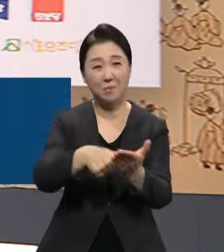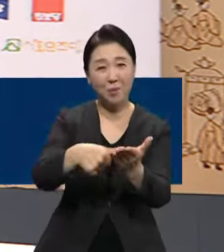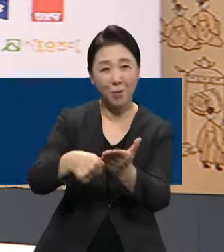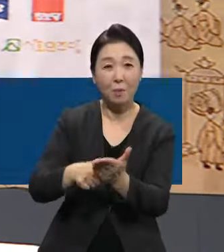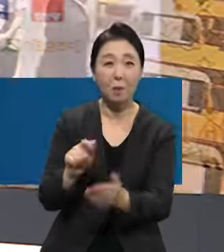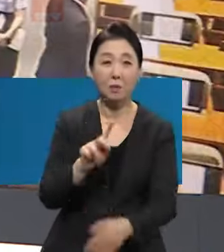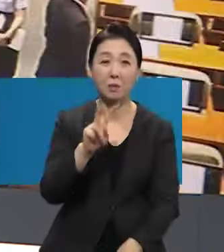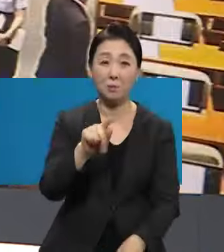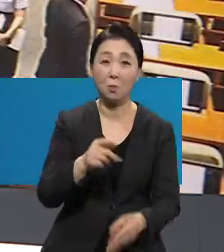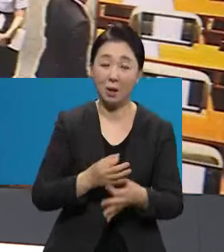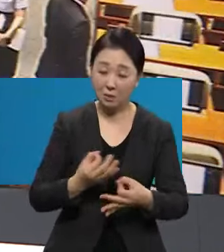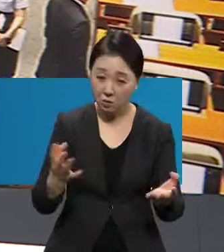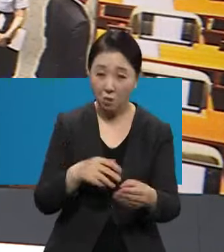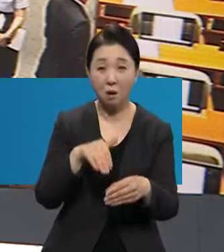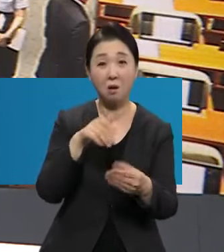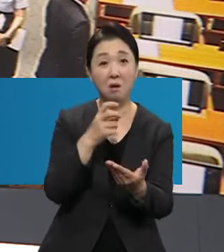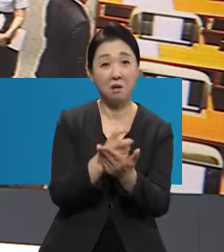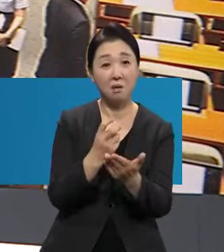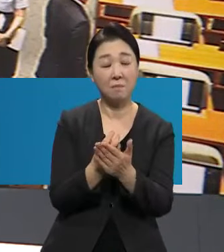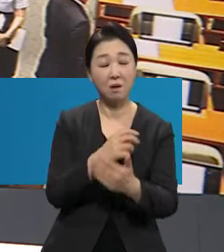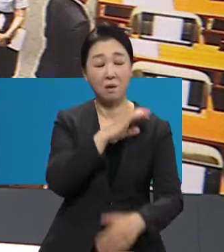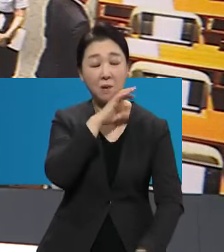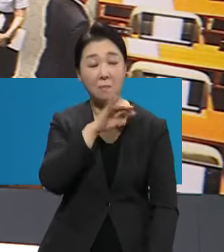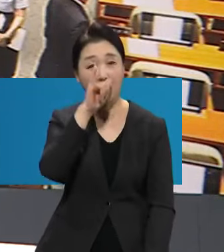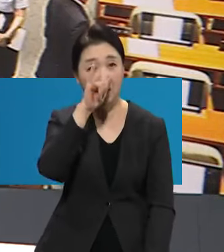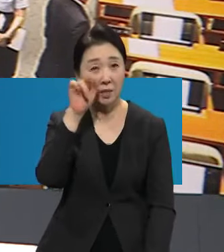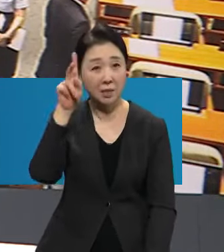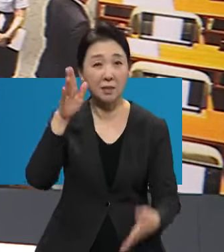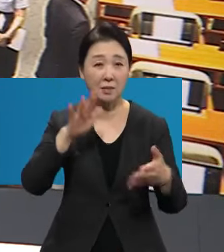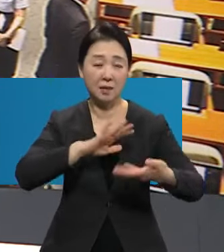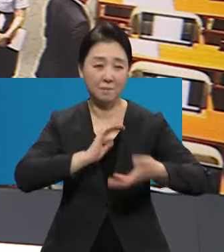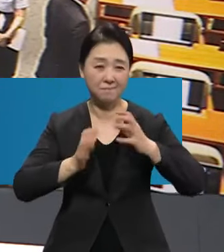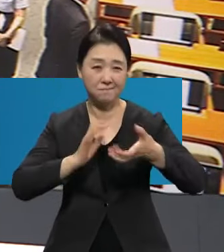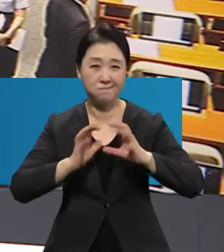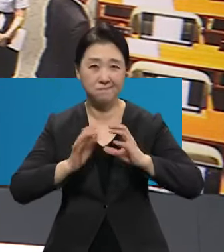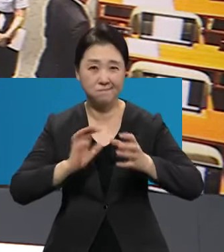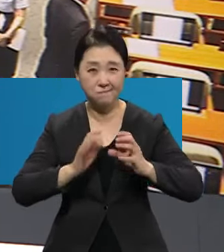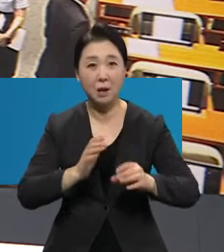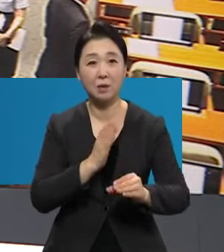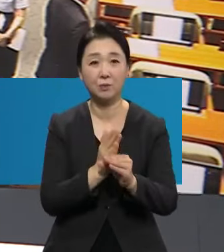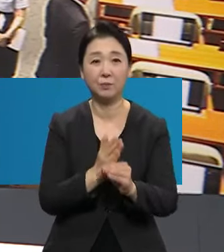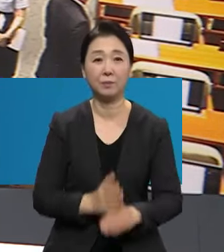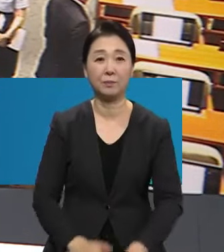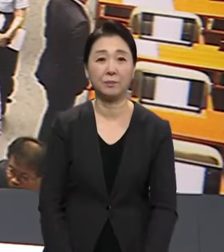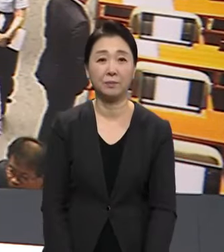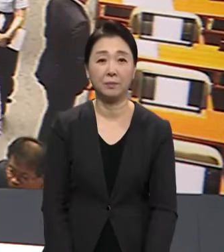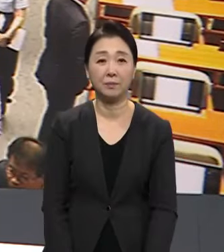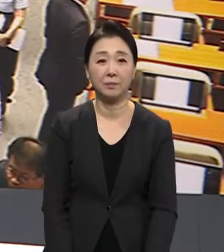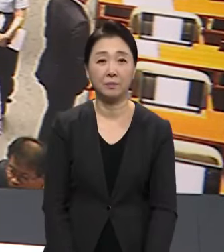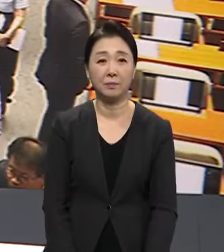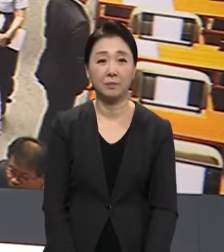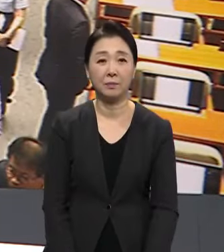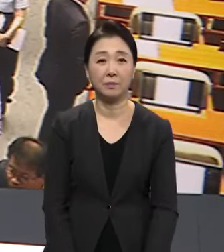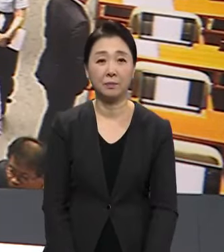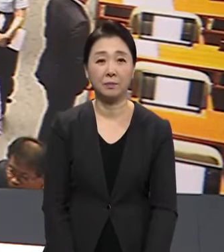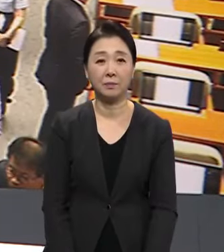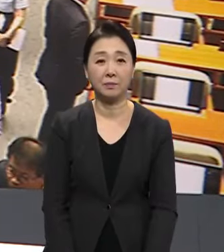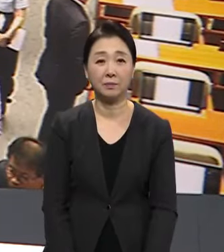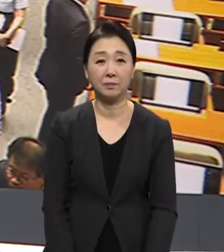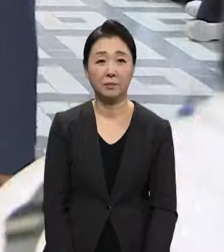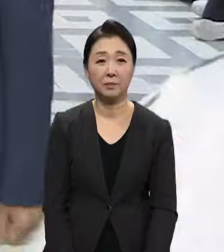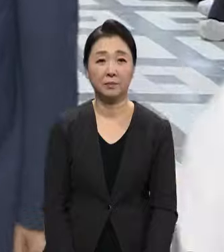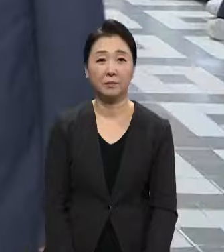표결하는 25만 원 지원법에 반발해 이틀째 필리버스터 무제한 토론을 진행하고 있습니다. 이재승 기자입니다.